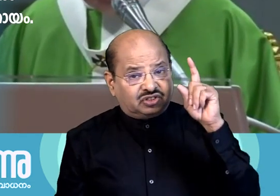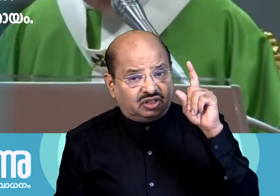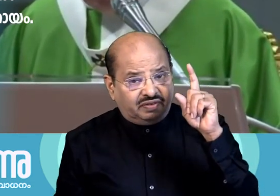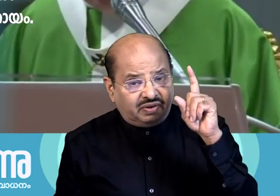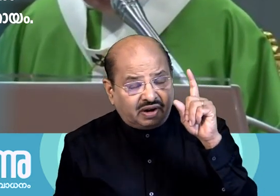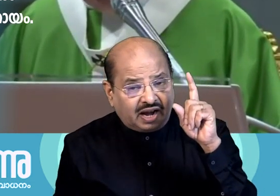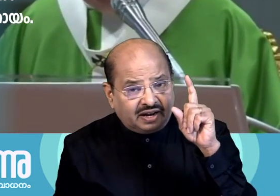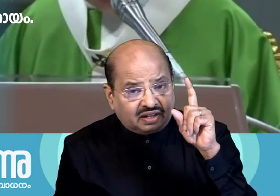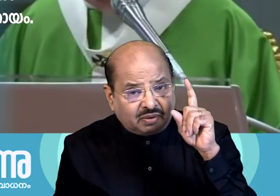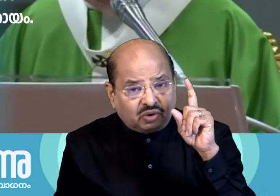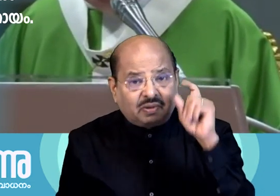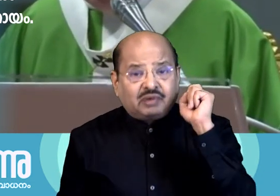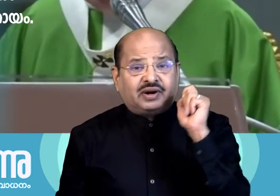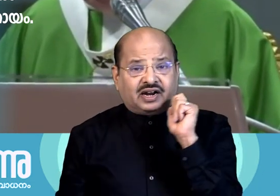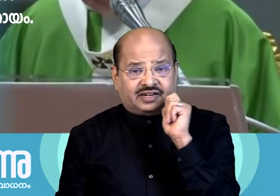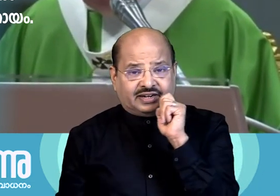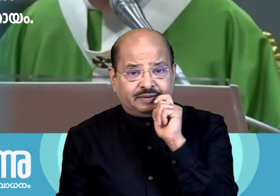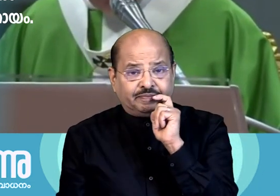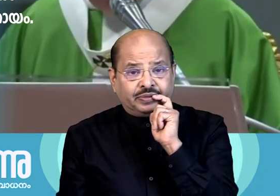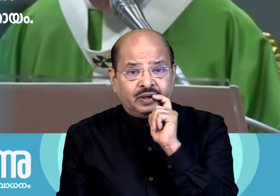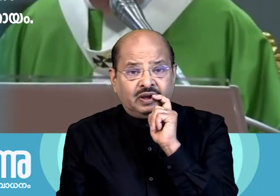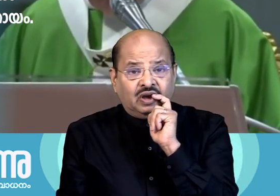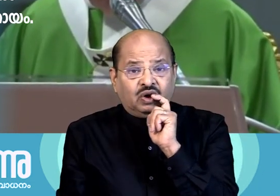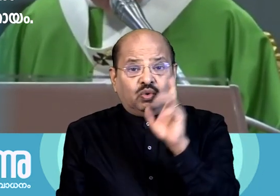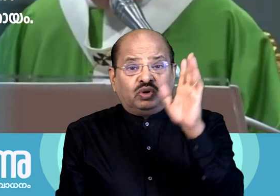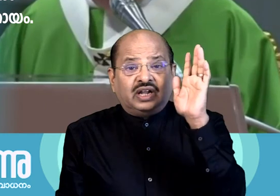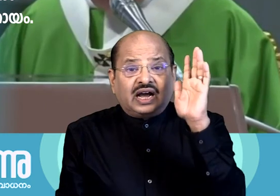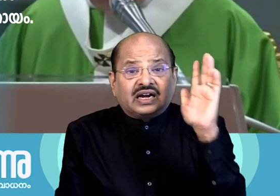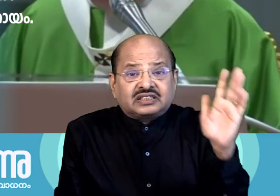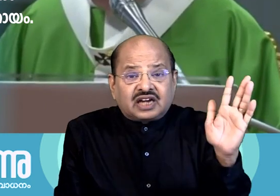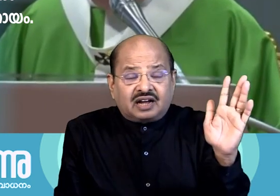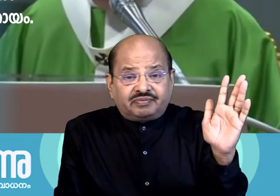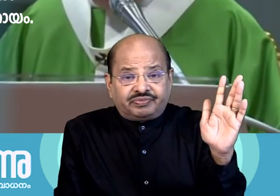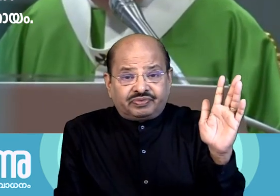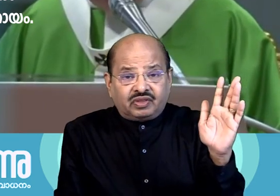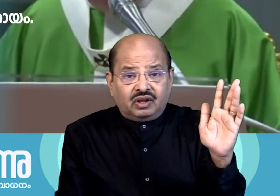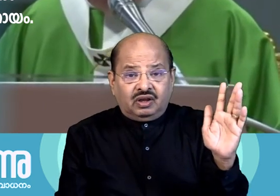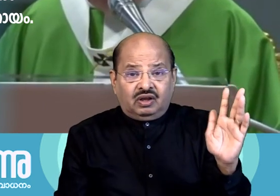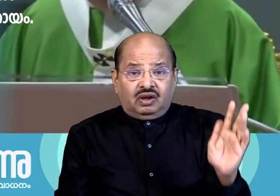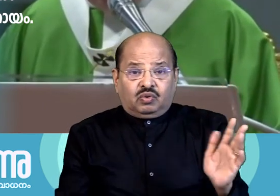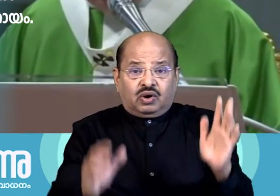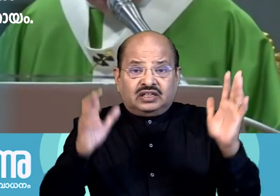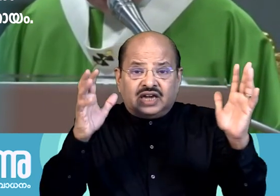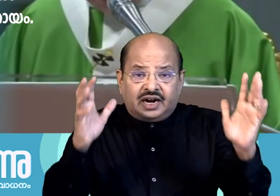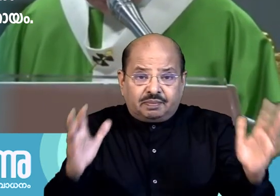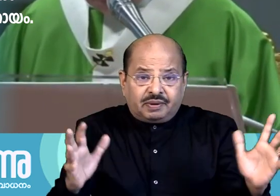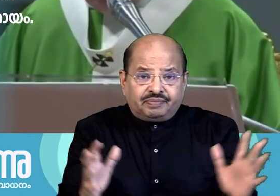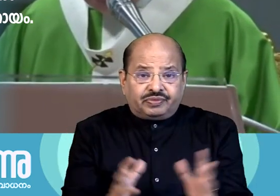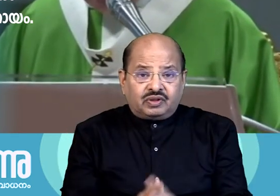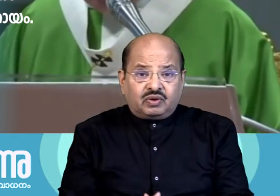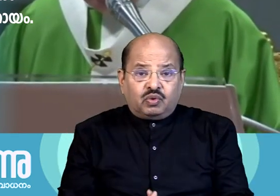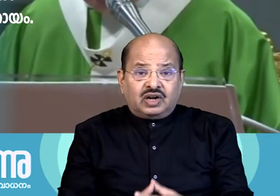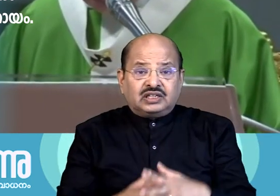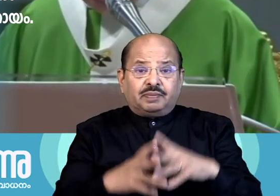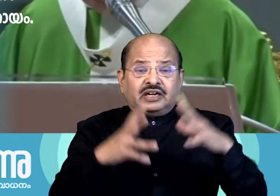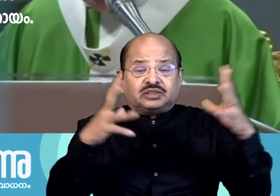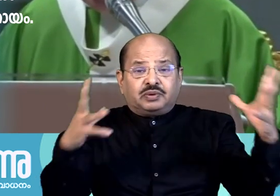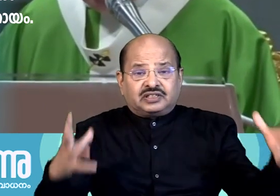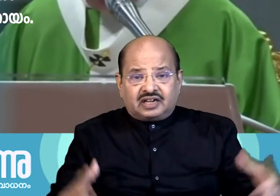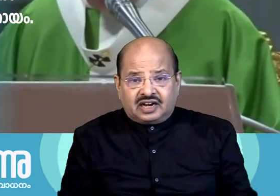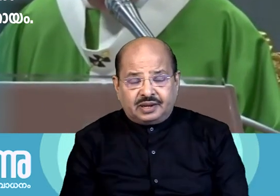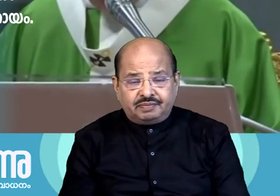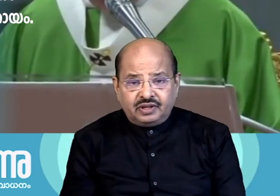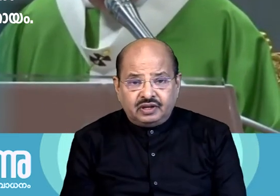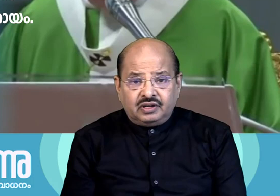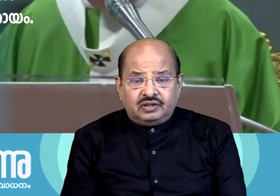അതാണ് ക്രിസ്തുവിനുണ്ടായിരുന്ന മനോഭാവം ഉണ്ടാകട്ടെ. കൂടുതൽ അകൽച്ച, കുറഞ്ഞ അടുപ്പം, കുറഞ്ഞ